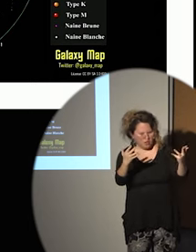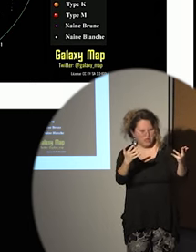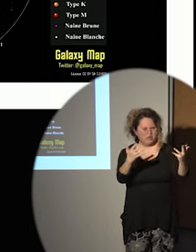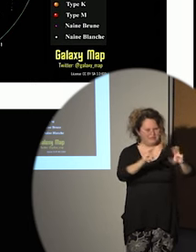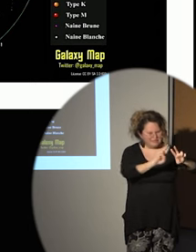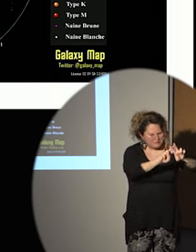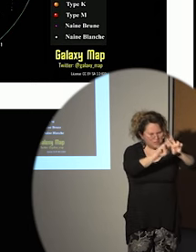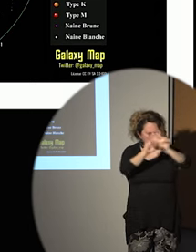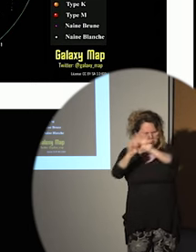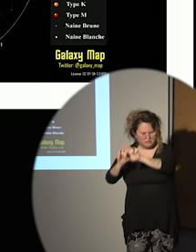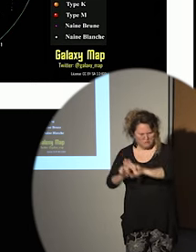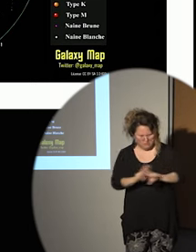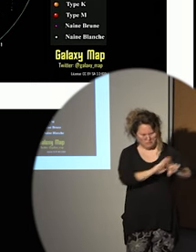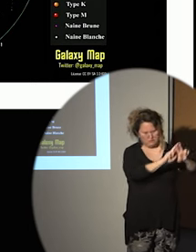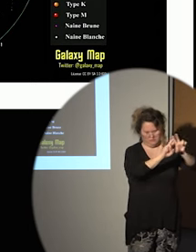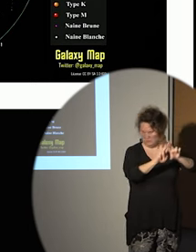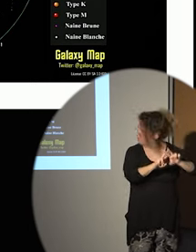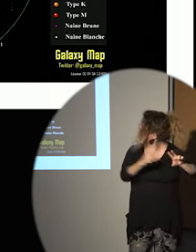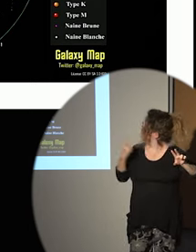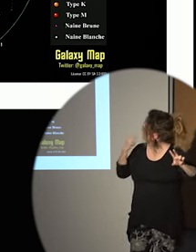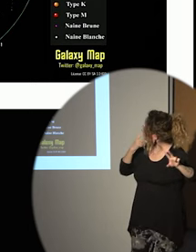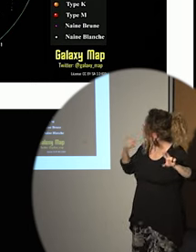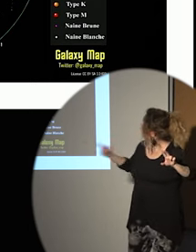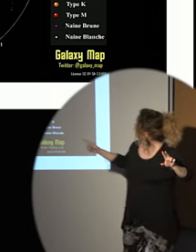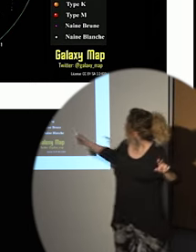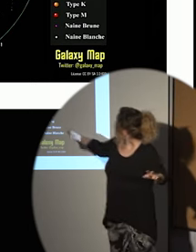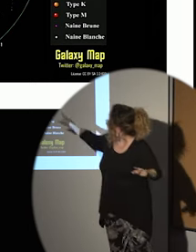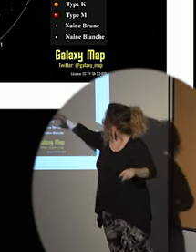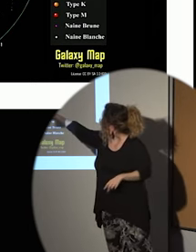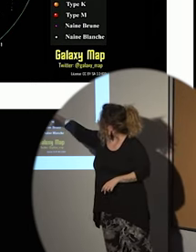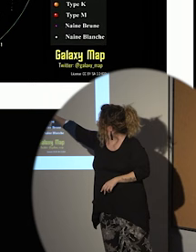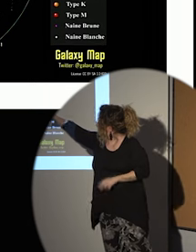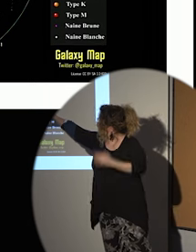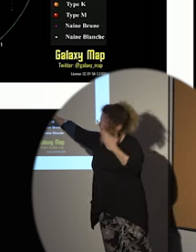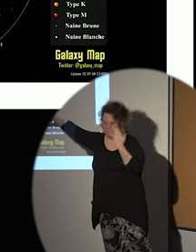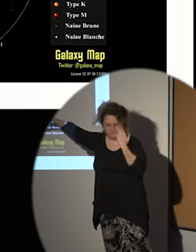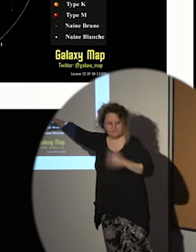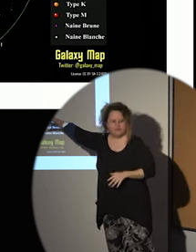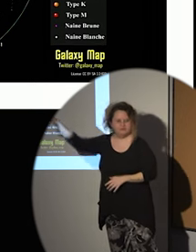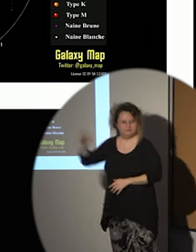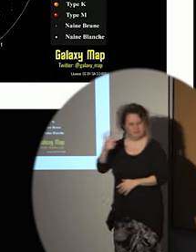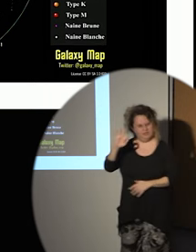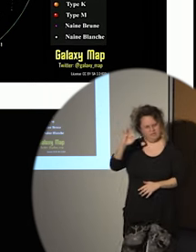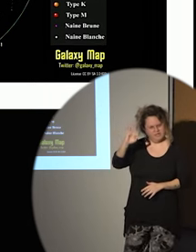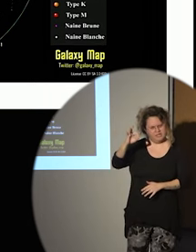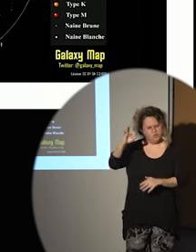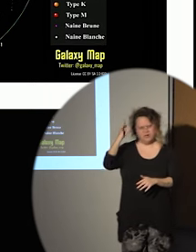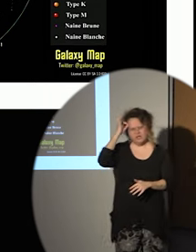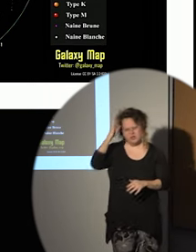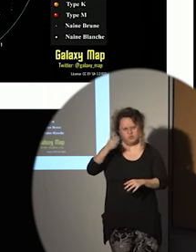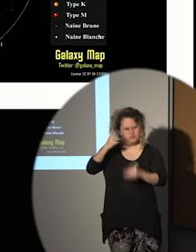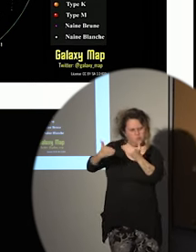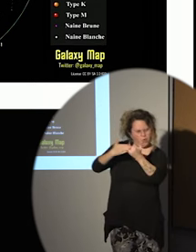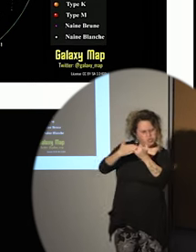plus ou moins complexes. Vous reconnaissez ici Proxima du Centaure, qui est juste ici, qui est la plus proche du Soleil. Vous voyez.